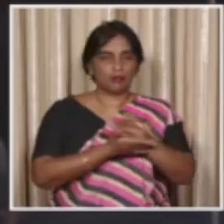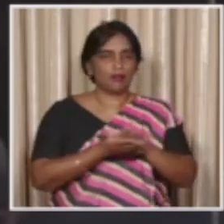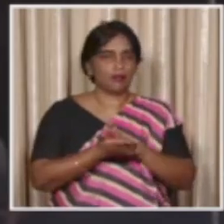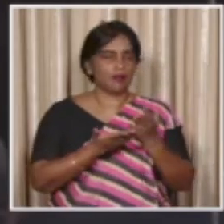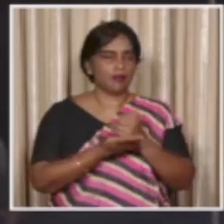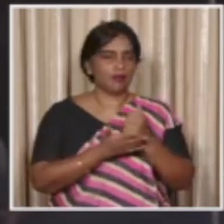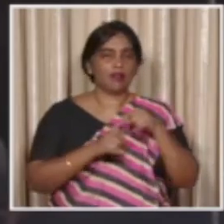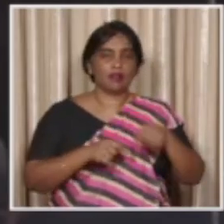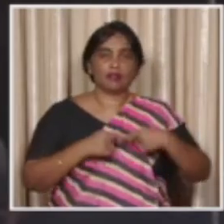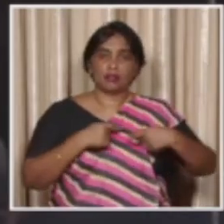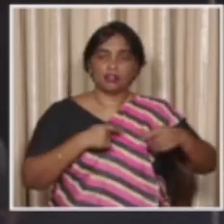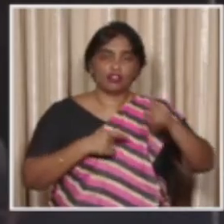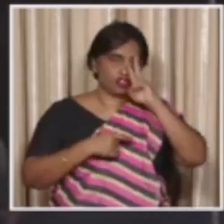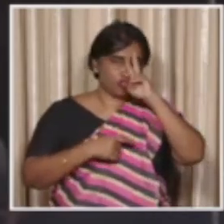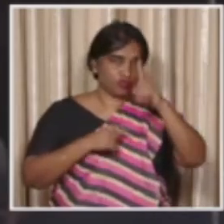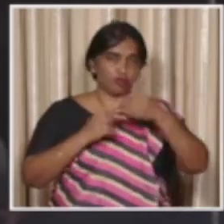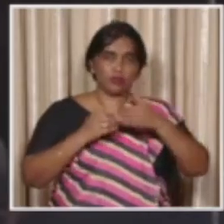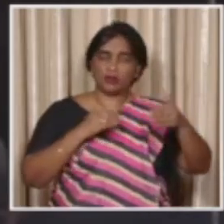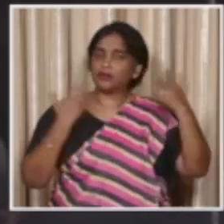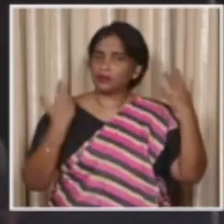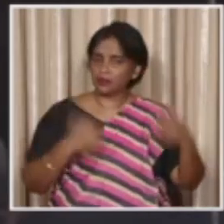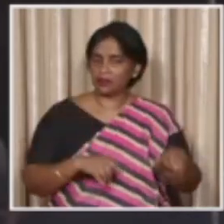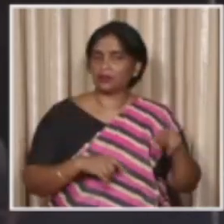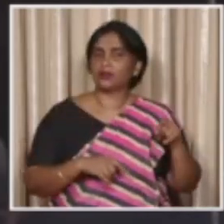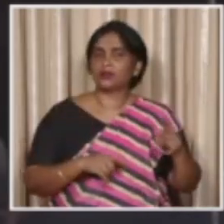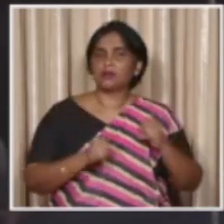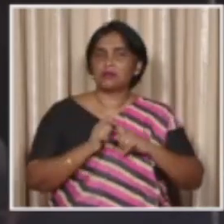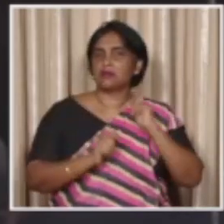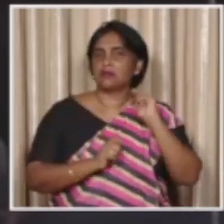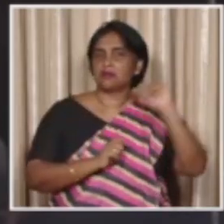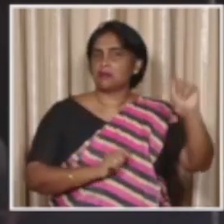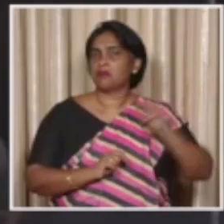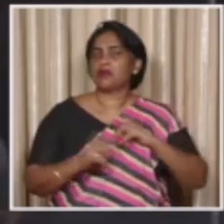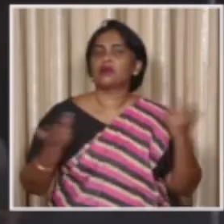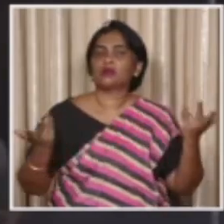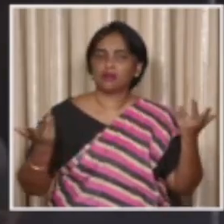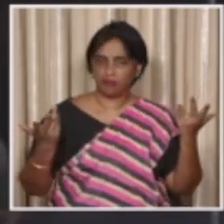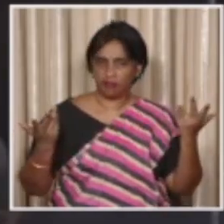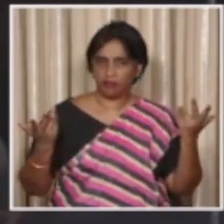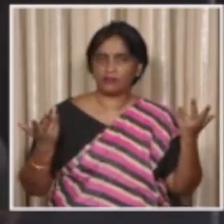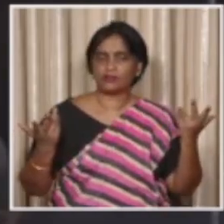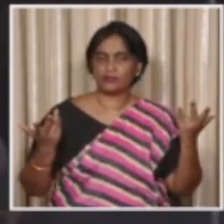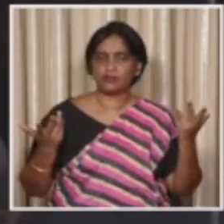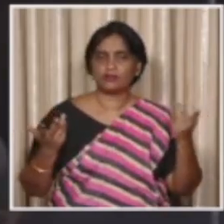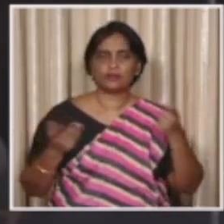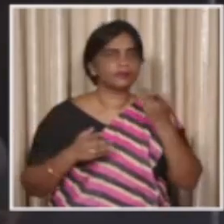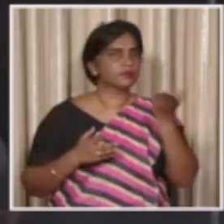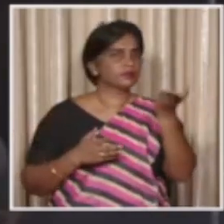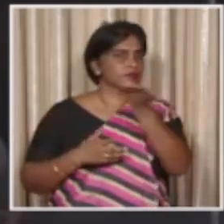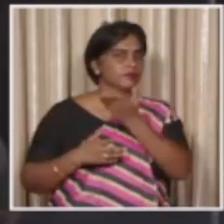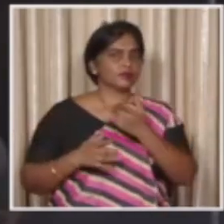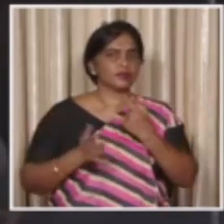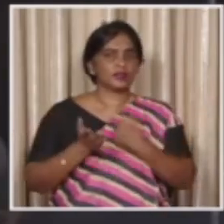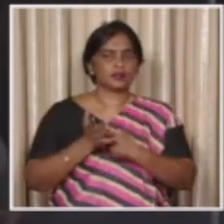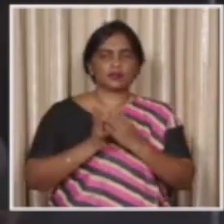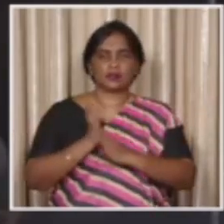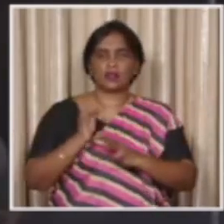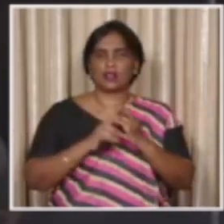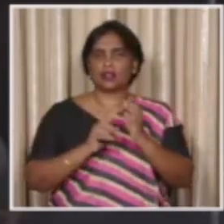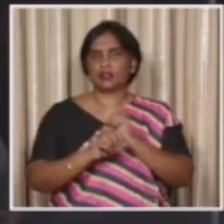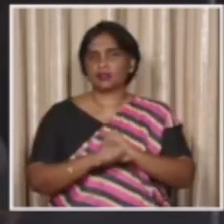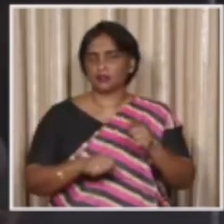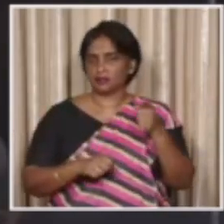කරගන්න. දැන් දවස් 14කුත් පහු වෙලා තියෙනවා, තාම ලැබුණ නැහැ කියලා. මම හිතන්නේ මෙතන සියඹල පිටිය මන්ත්‍රීතුමා